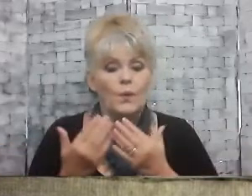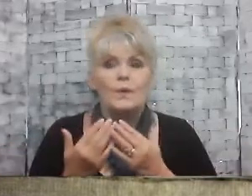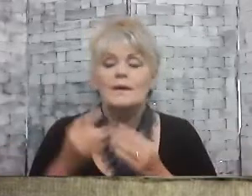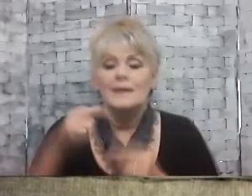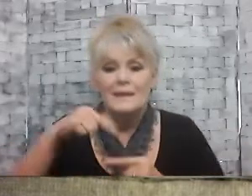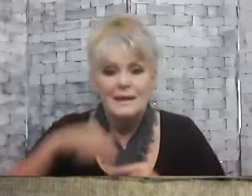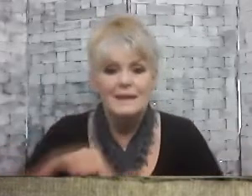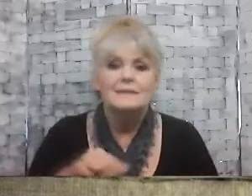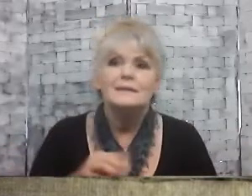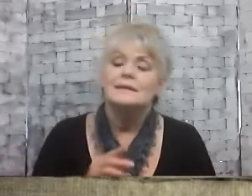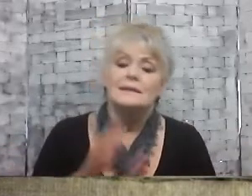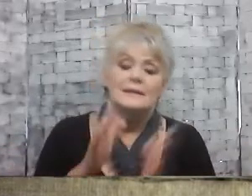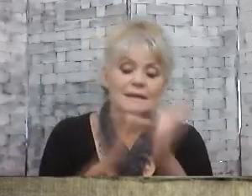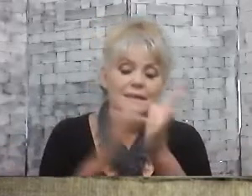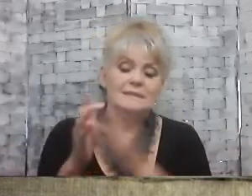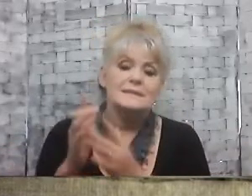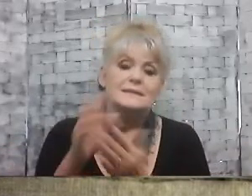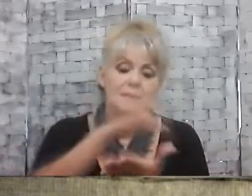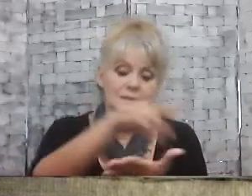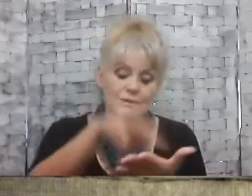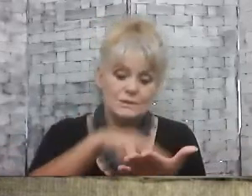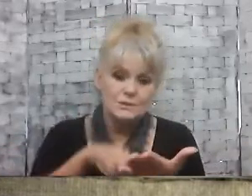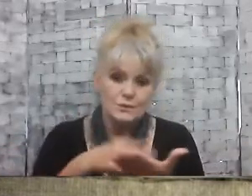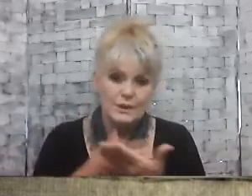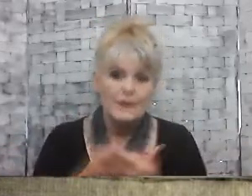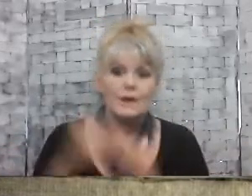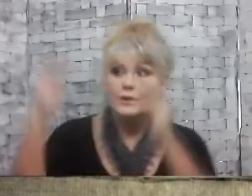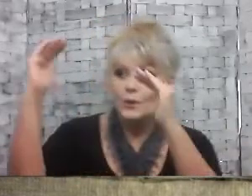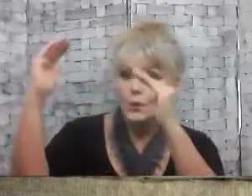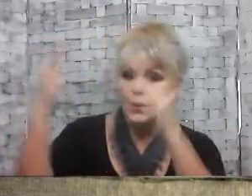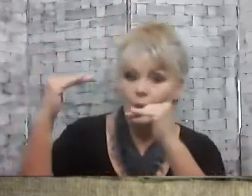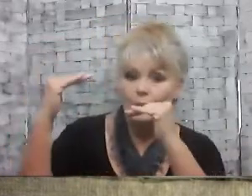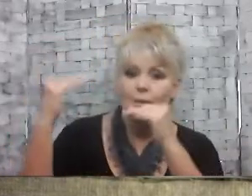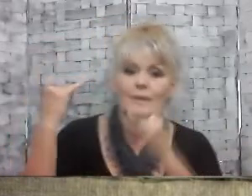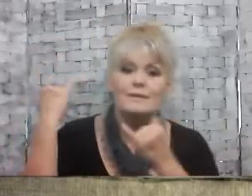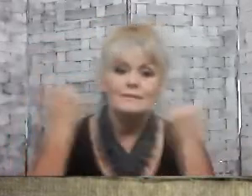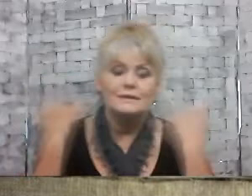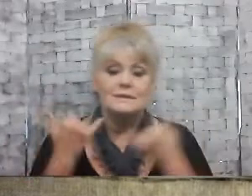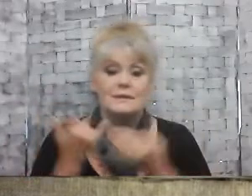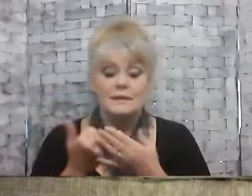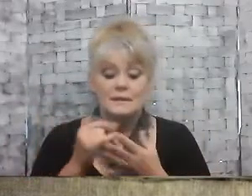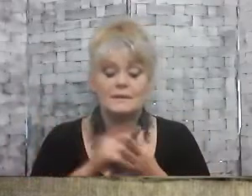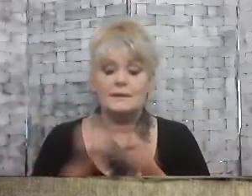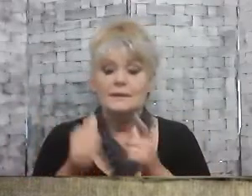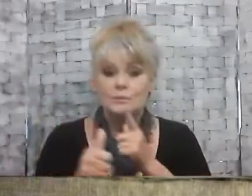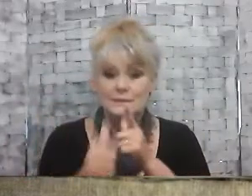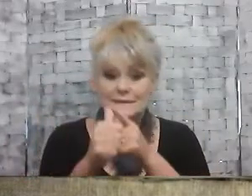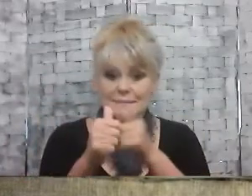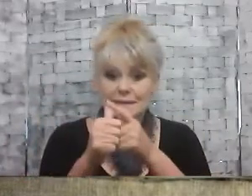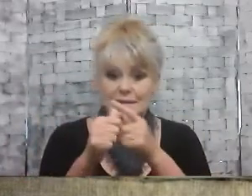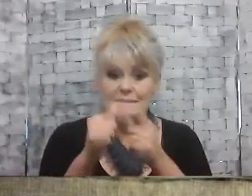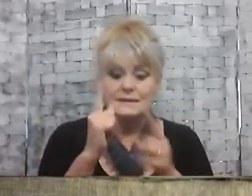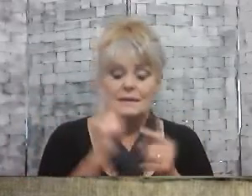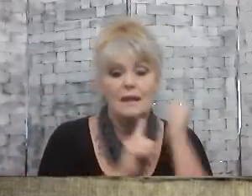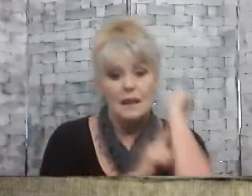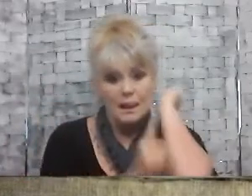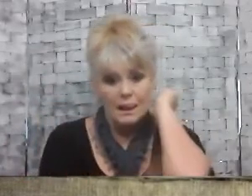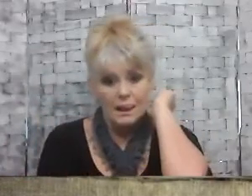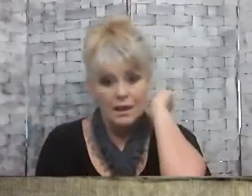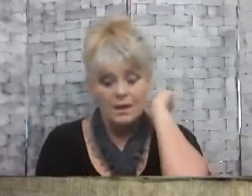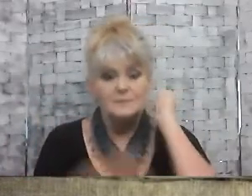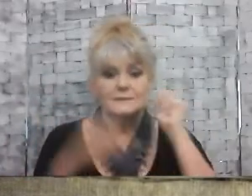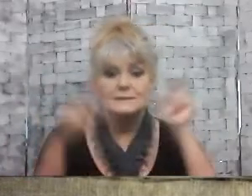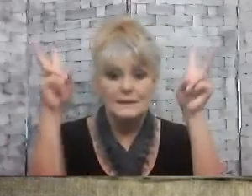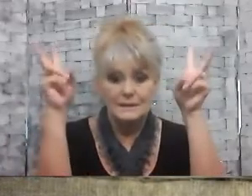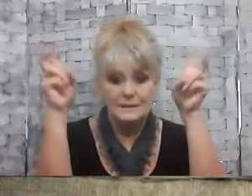story van Jesus? Dis 'n thema. Hoe word die hoop van Israël vervul? En dan 'n laaste thema. As